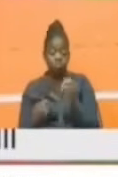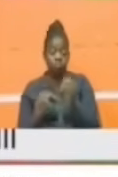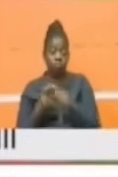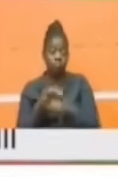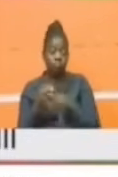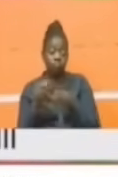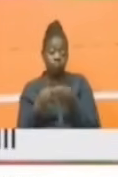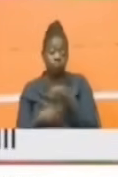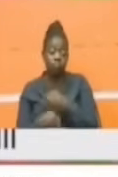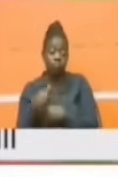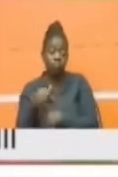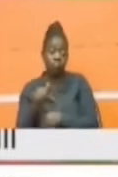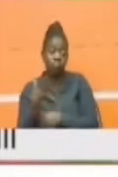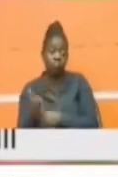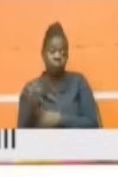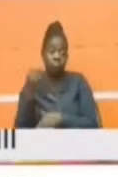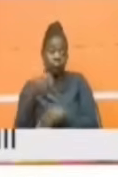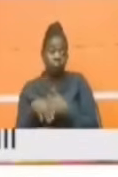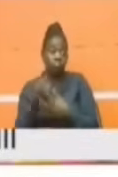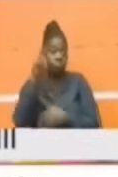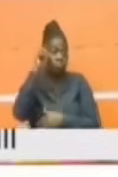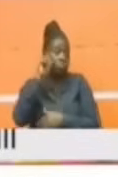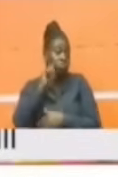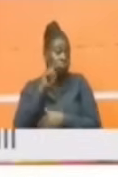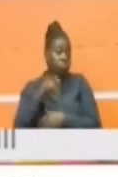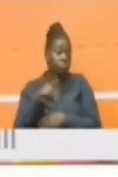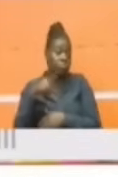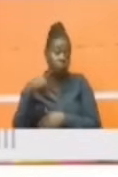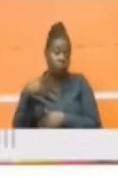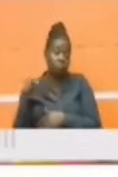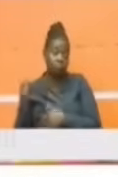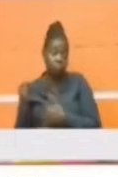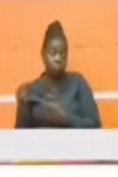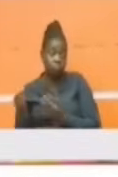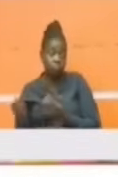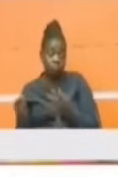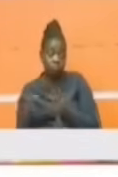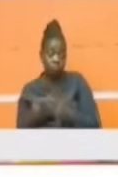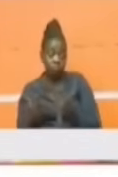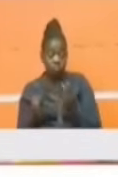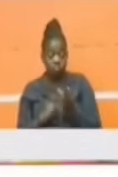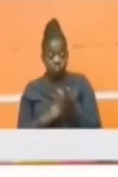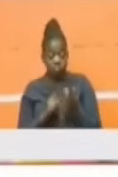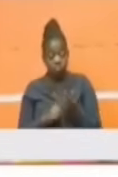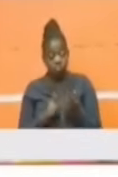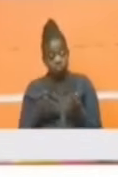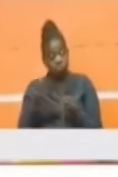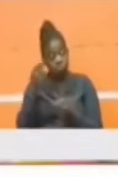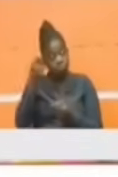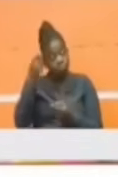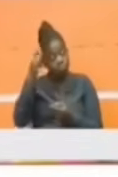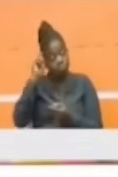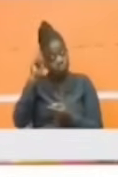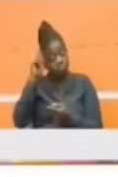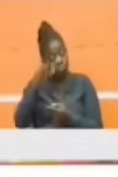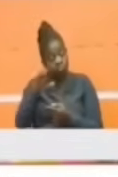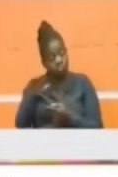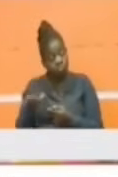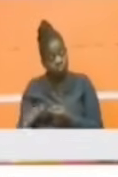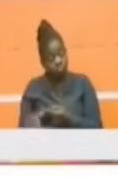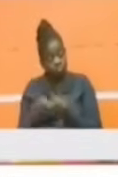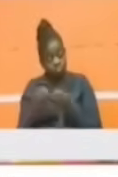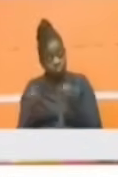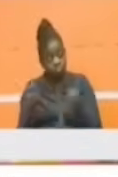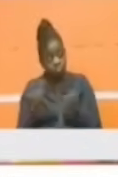byetunda byokka after shave togikubira kalango gwegenda mu saluni bana saluni eziri mu kitundu kyo laba emirundi gyosala